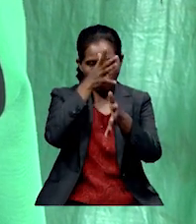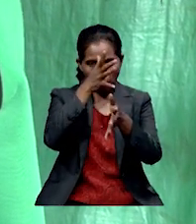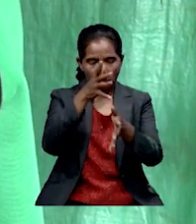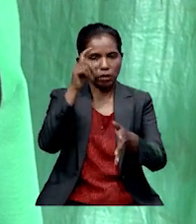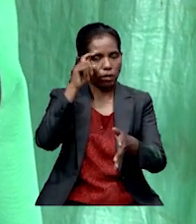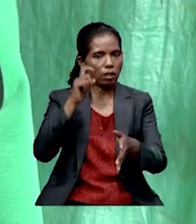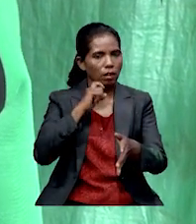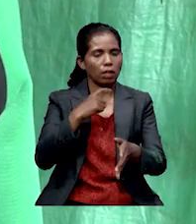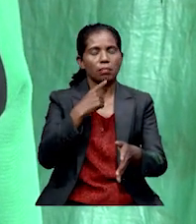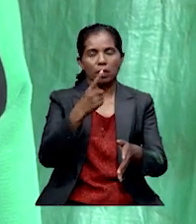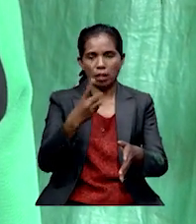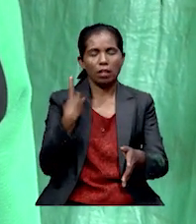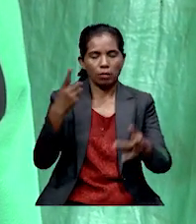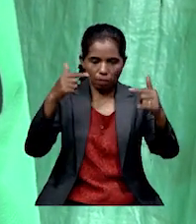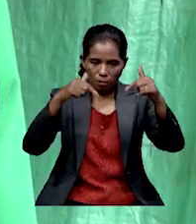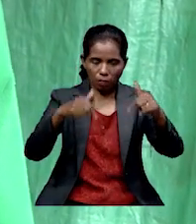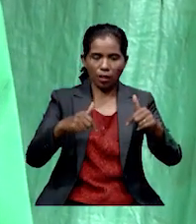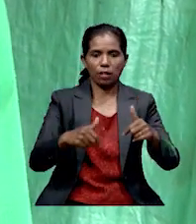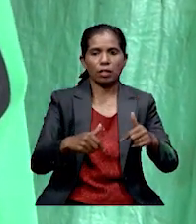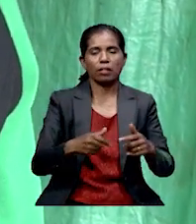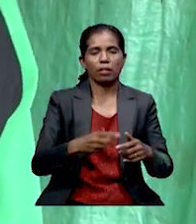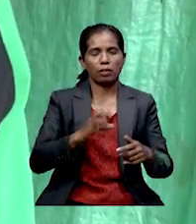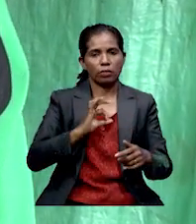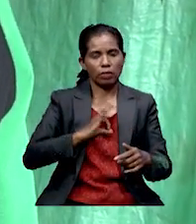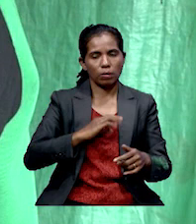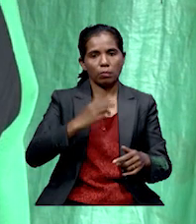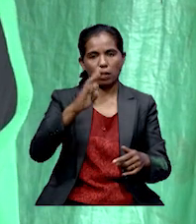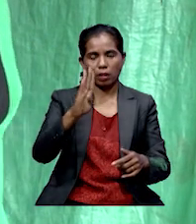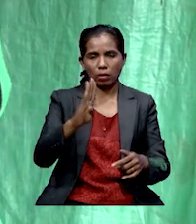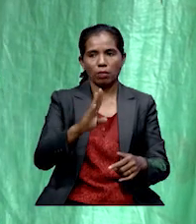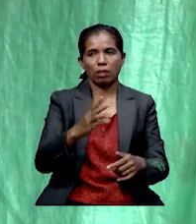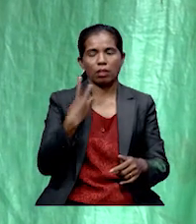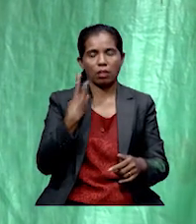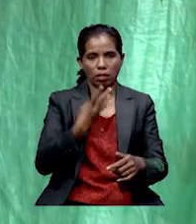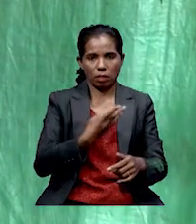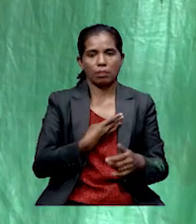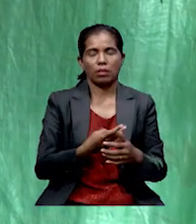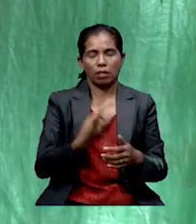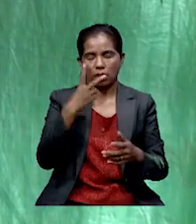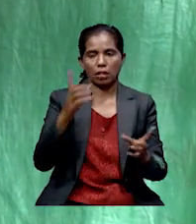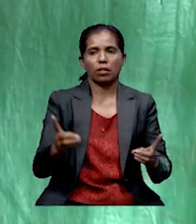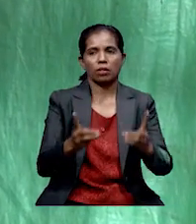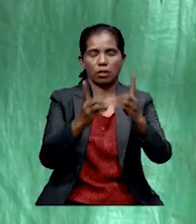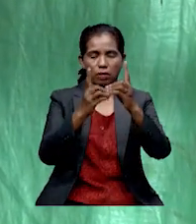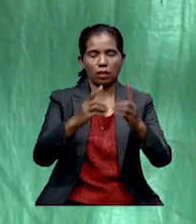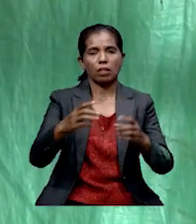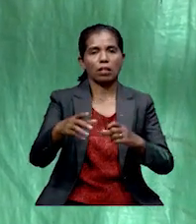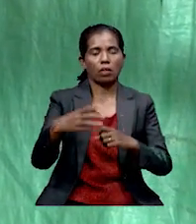tehen agi atu mai doni hefatu liko. Porse am nero hasur ma mutali datang. Ia sede